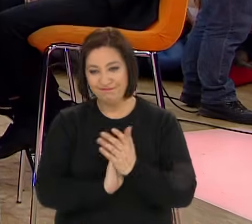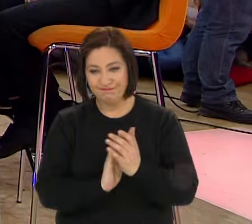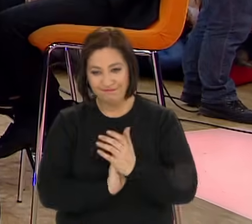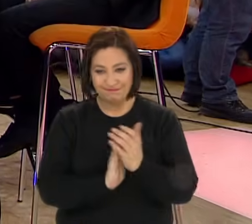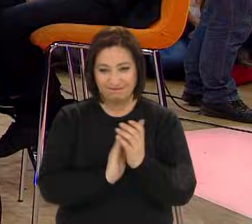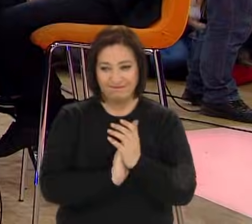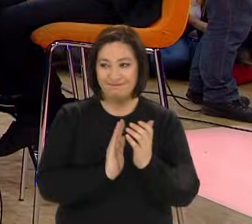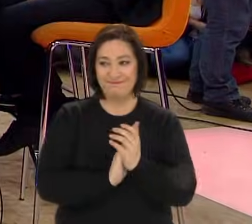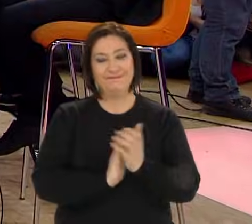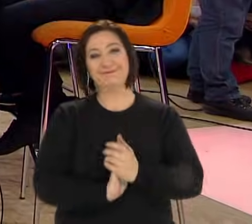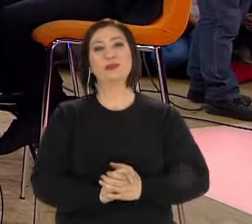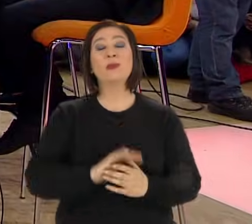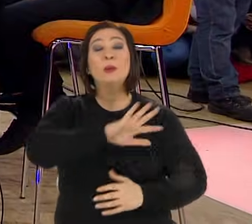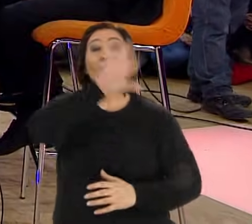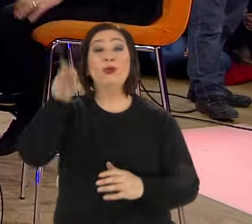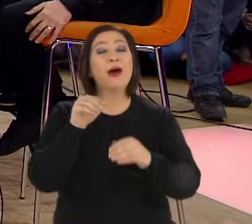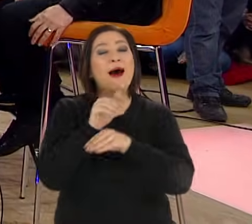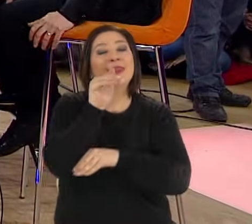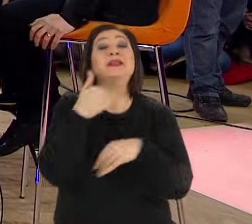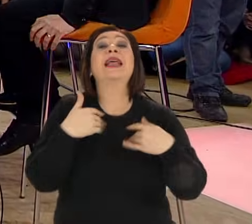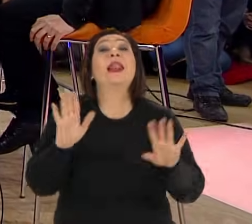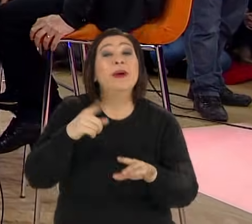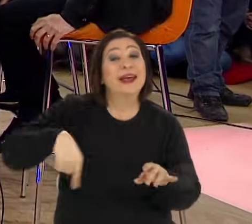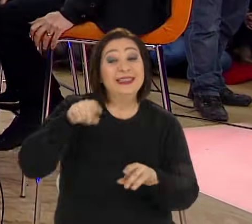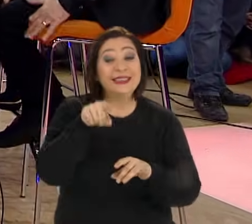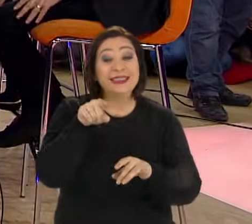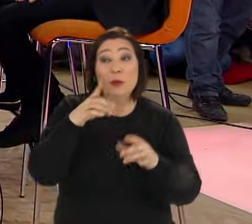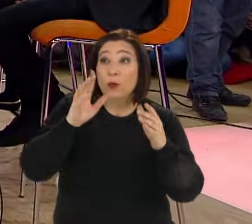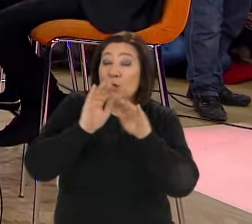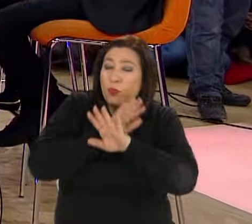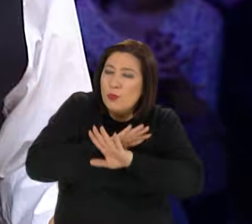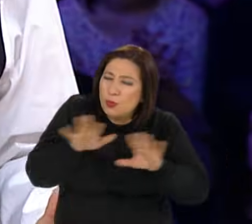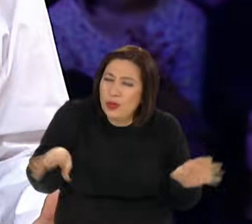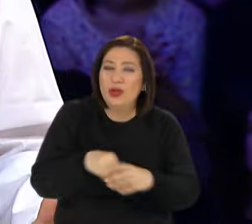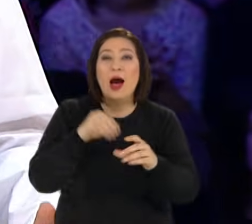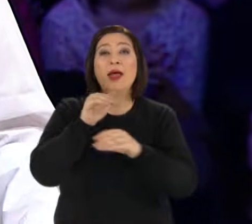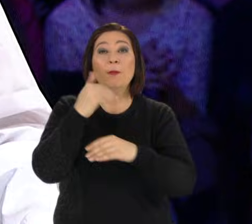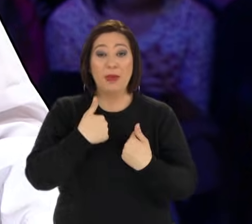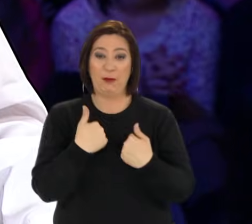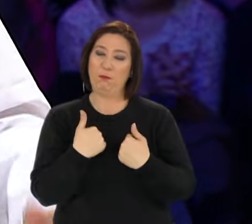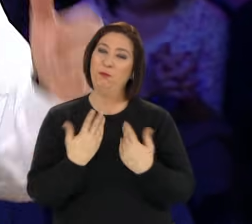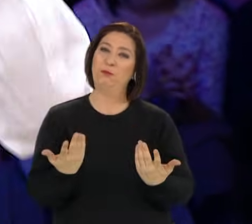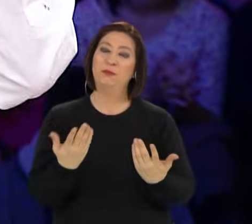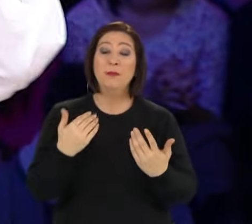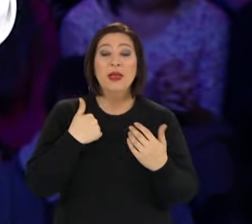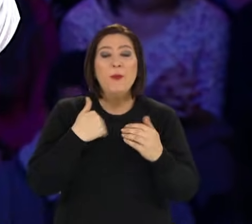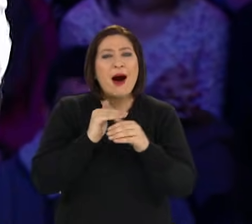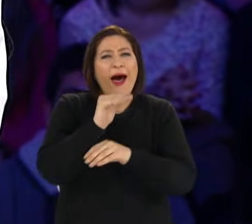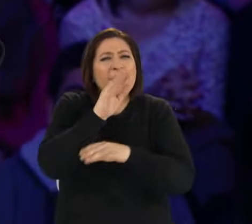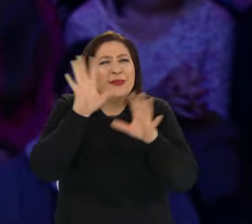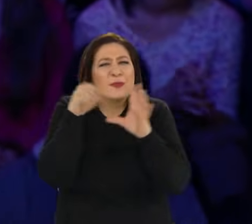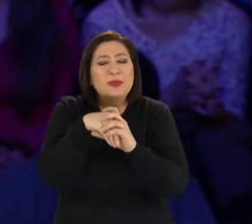Ya bütün hayatımız değil mi? Yani vallahi sizin bütün hayatınız olmayabilir ama benim bütün hayatım yani. Bütün hayatım,